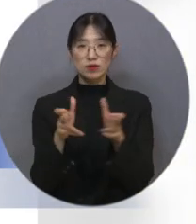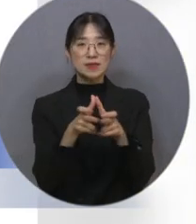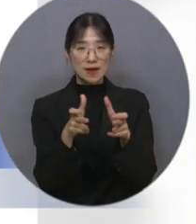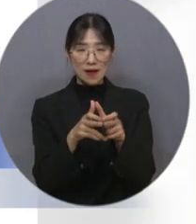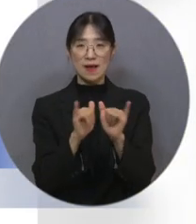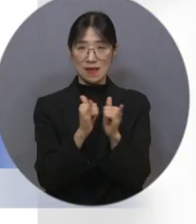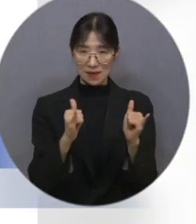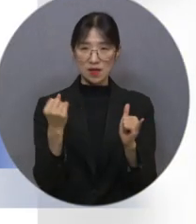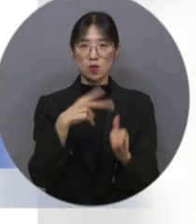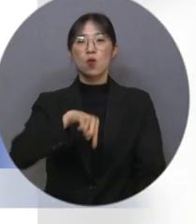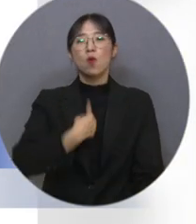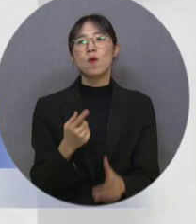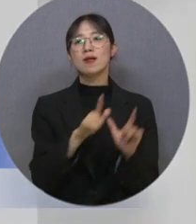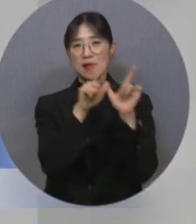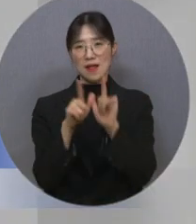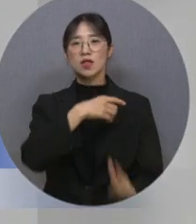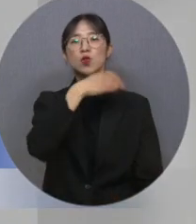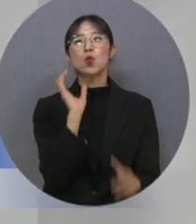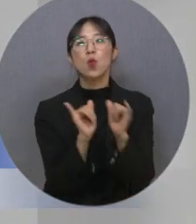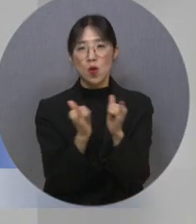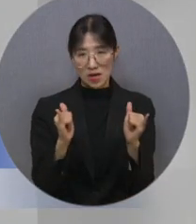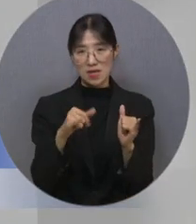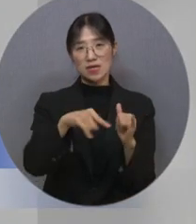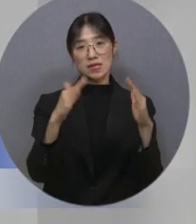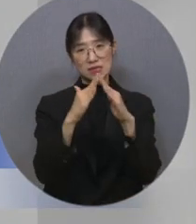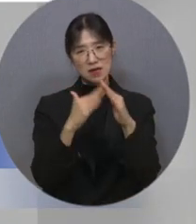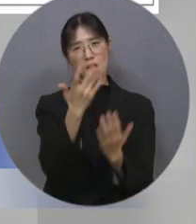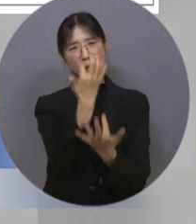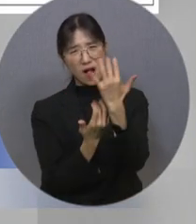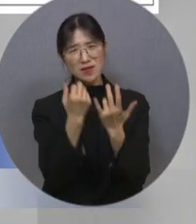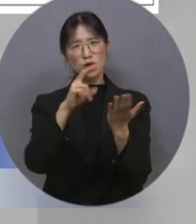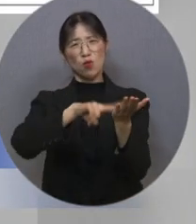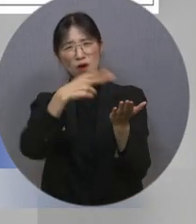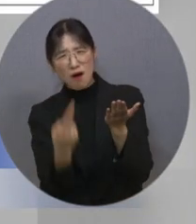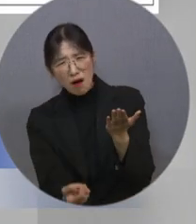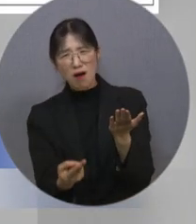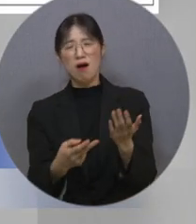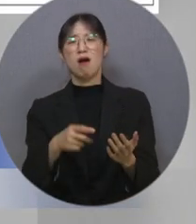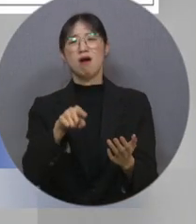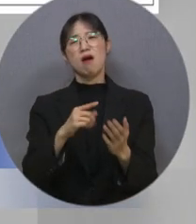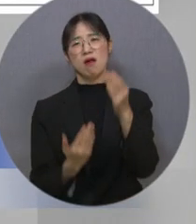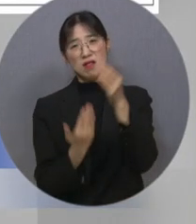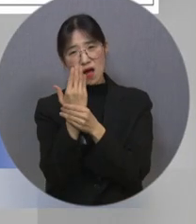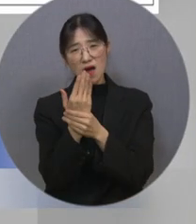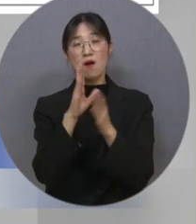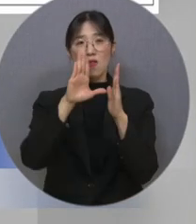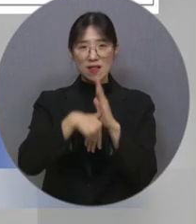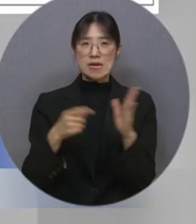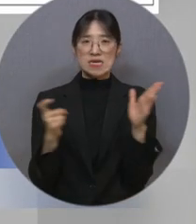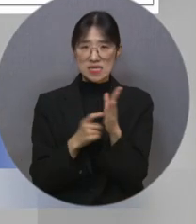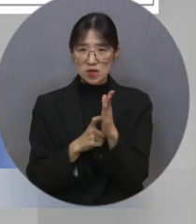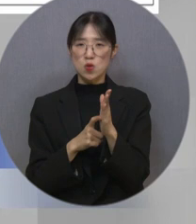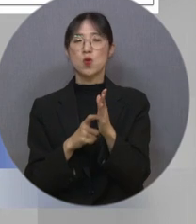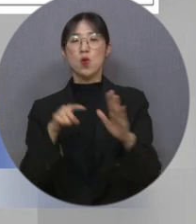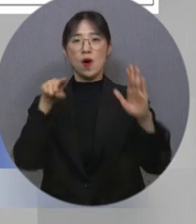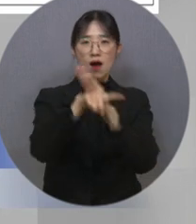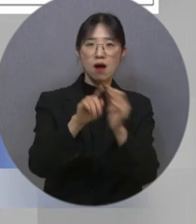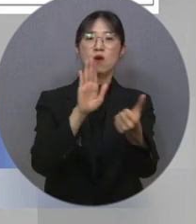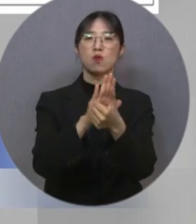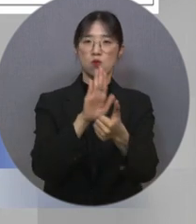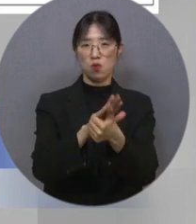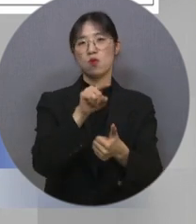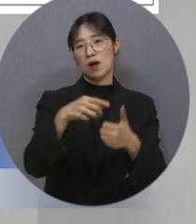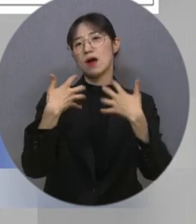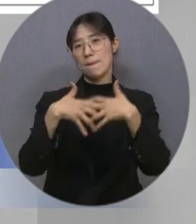장애인 가정이나 독거노인과정에서 화재 또는 낙상사고 등의 응급 상황 발생시 신속히 출동할 수 있도록 도울 수